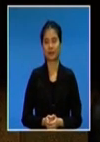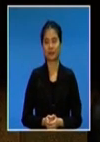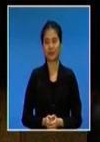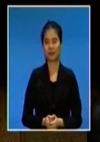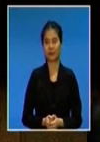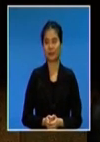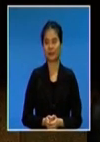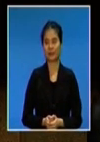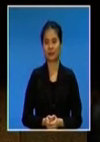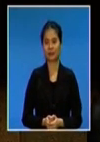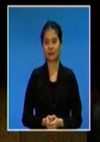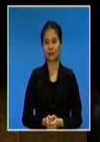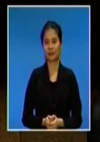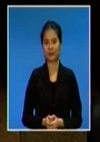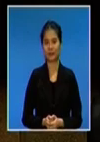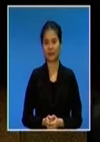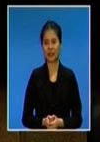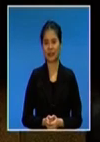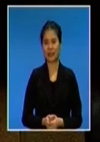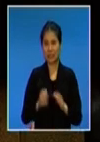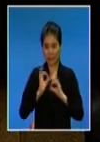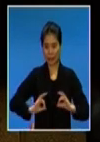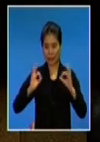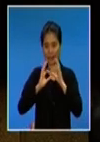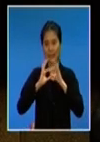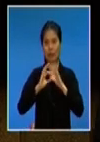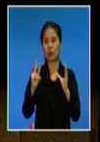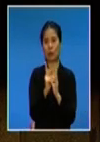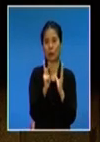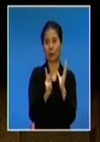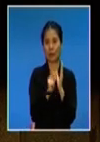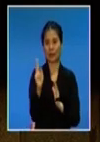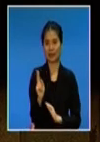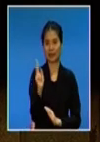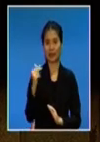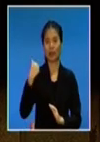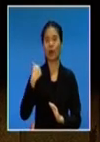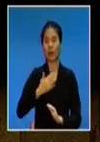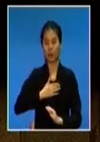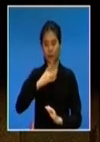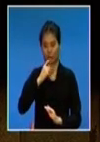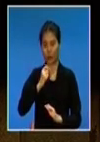เป็นการเน้นให้น้ำหนักเรื่องการบังคับใช้กฎหมายผมจะตอบสองท่านครับ